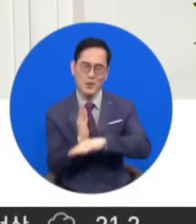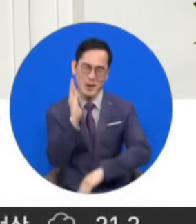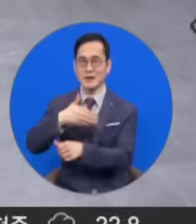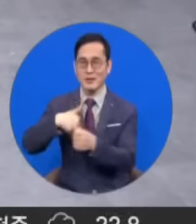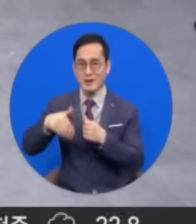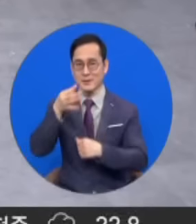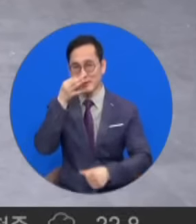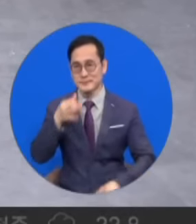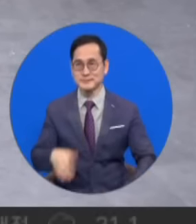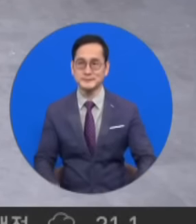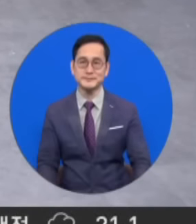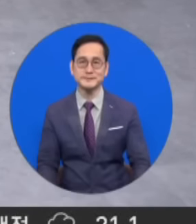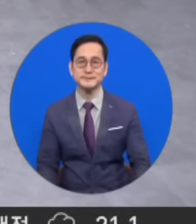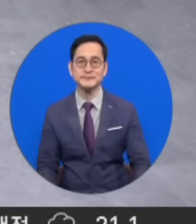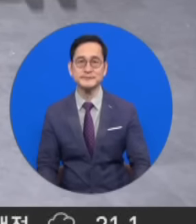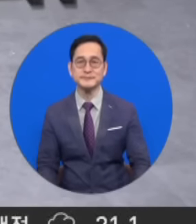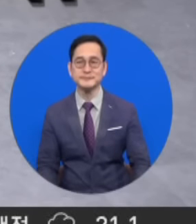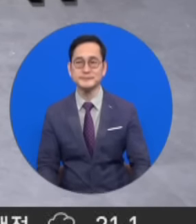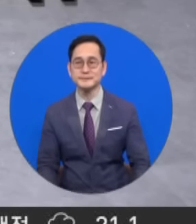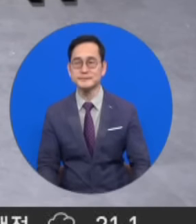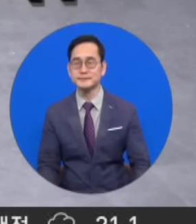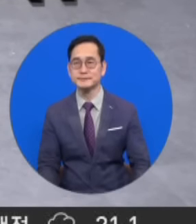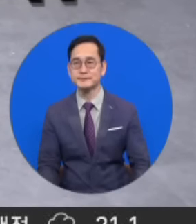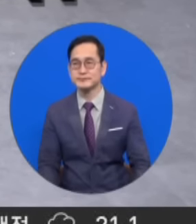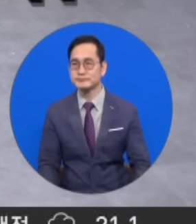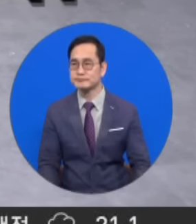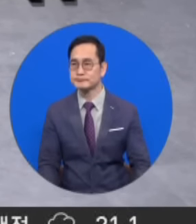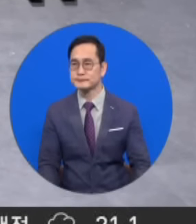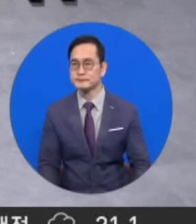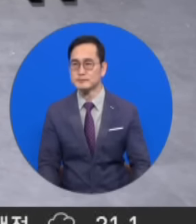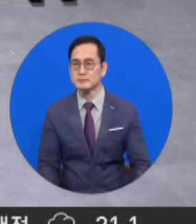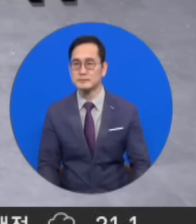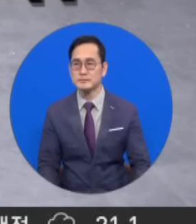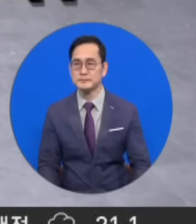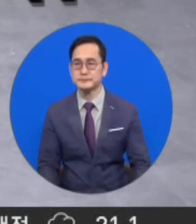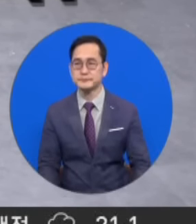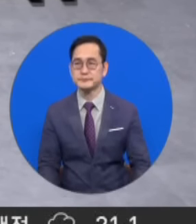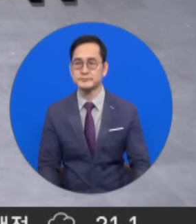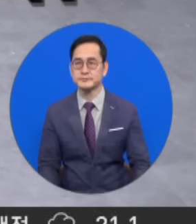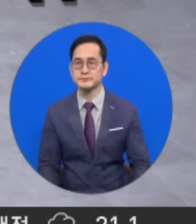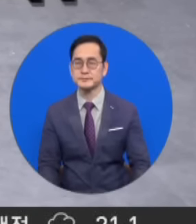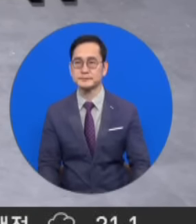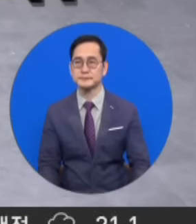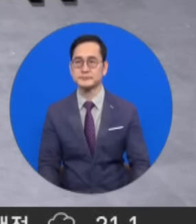예. 자, 각 후보들 간의 이 공방이요